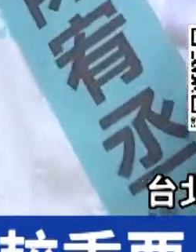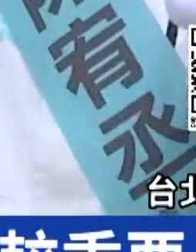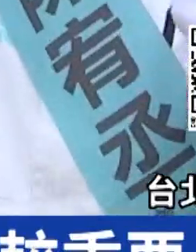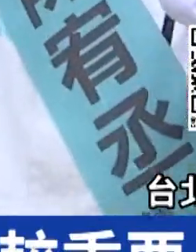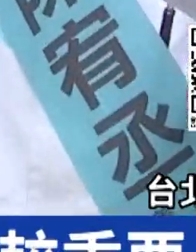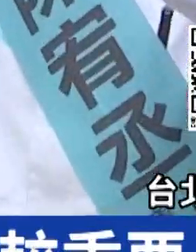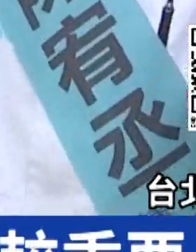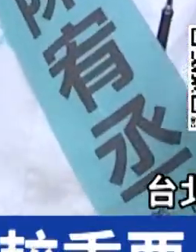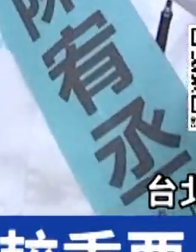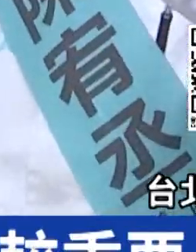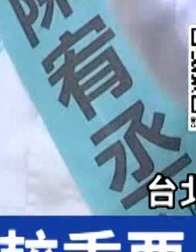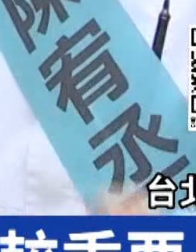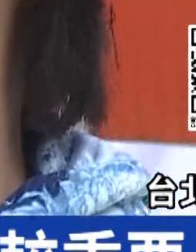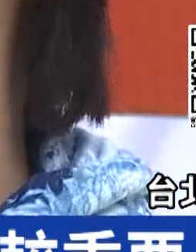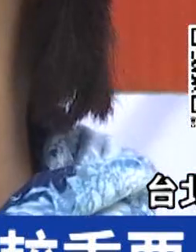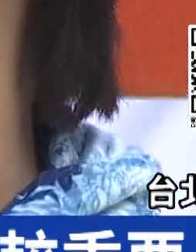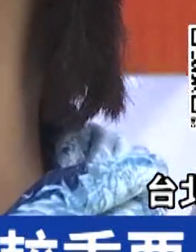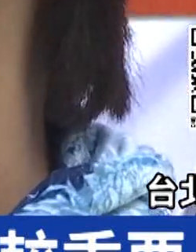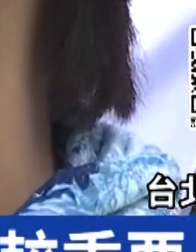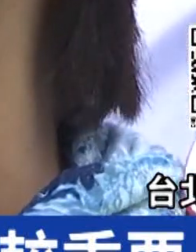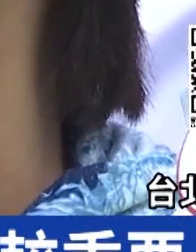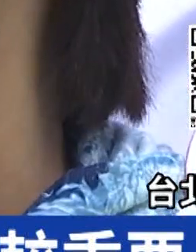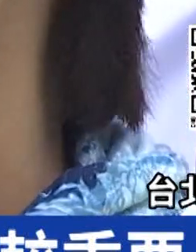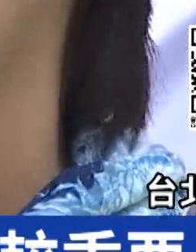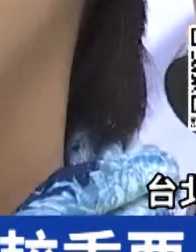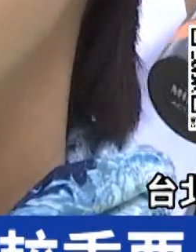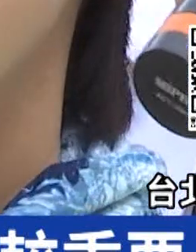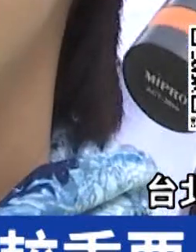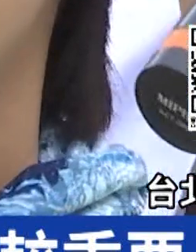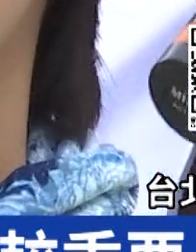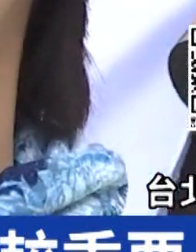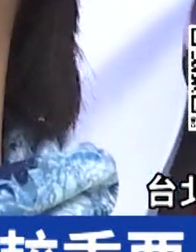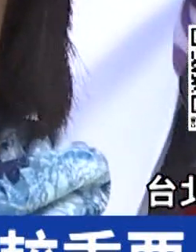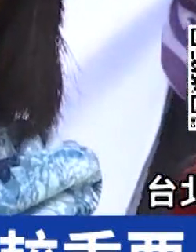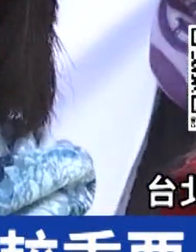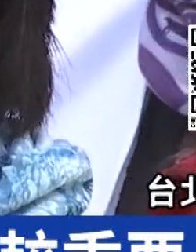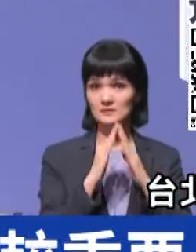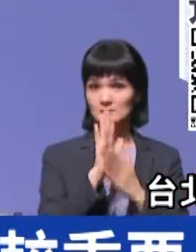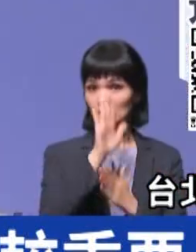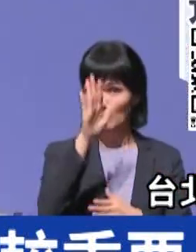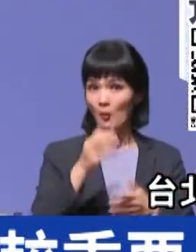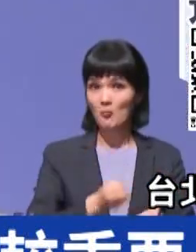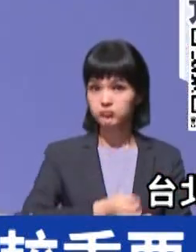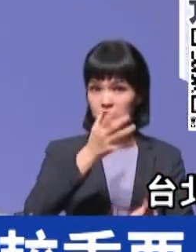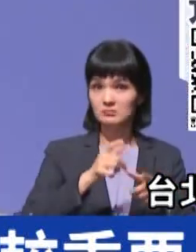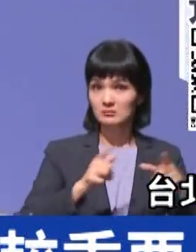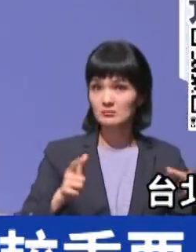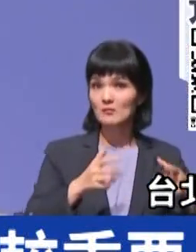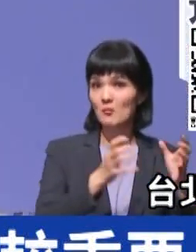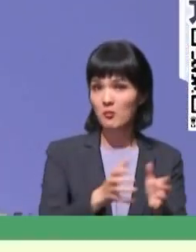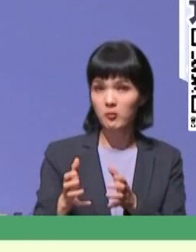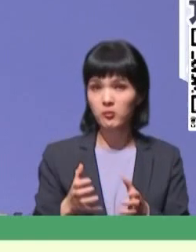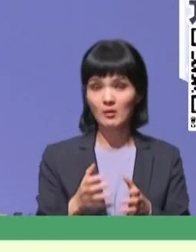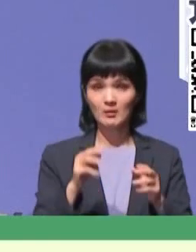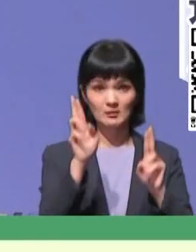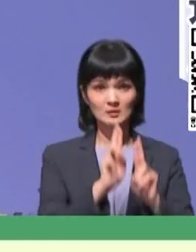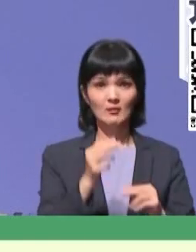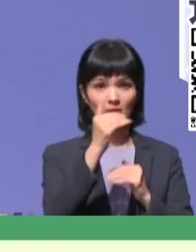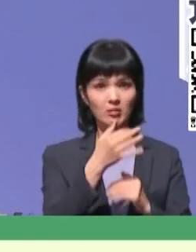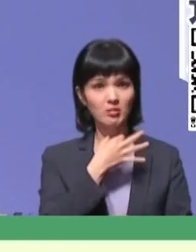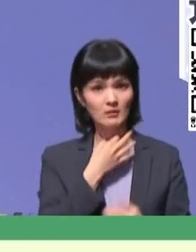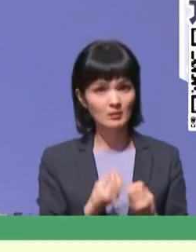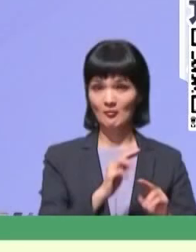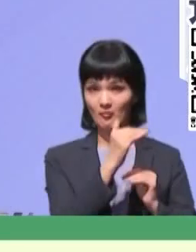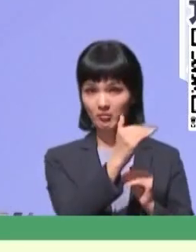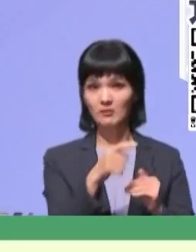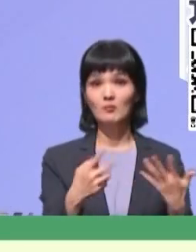被批评的妆法造型，而黄珊珊把短处化为长处的还有这项 面临限电的问题。难道我们要用爱